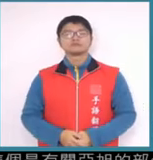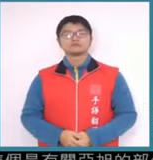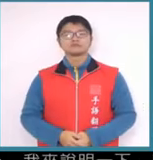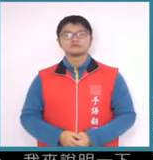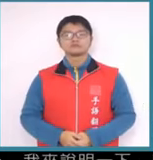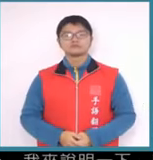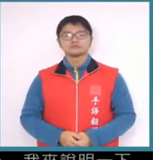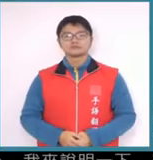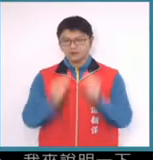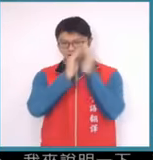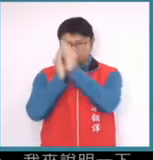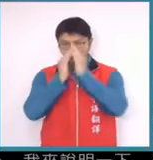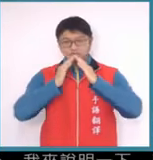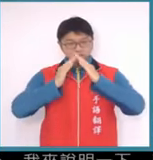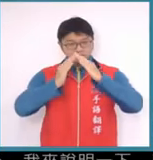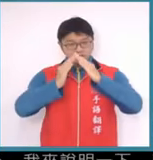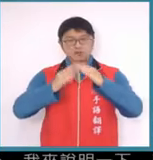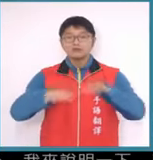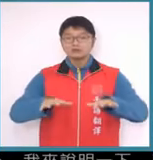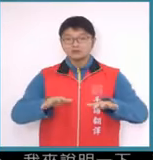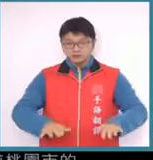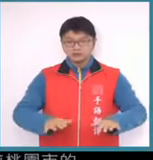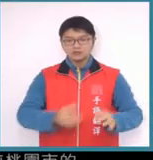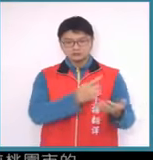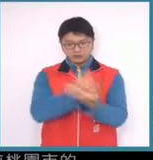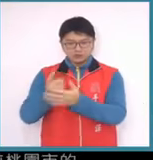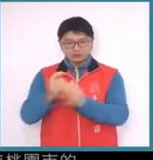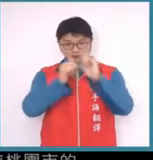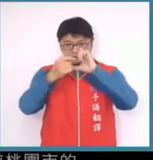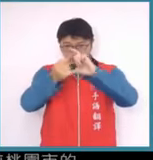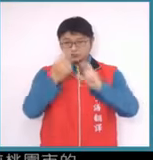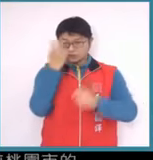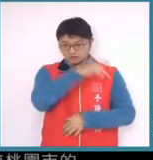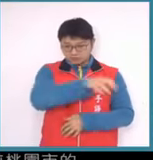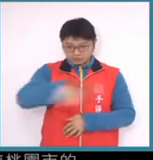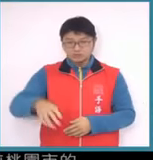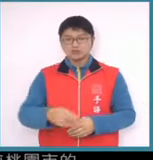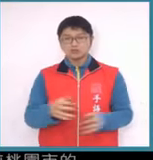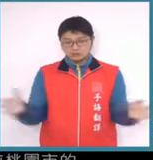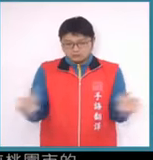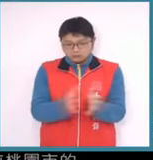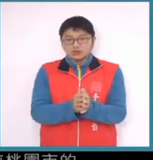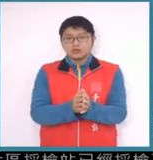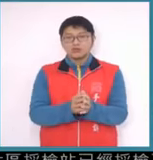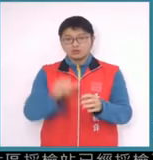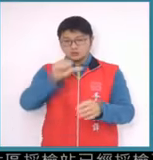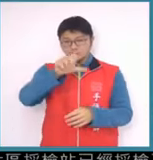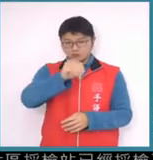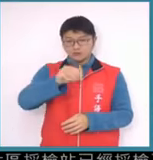目前桃园市的各社区采检站已经采检了